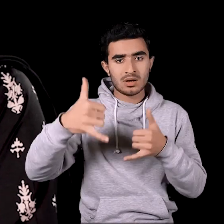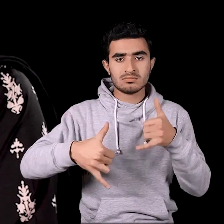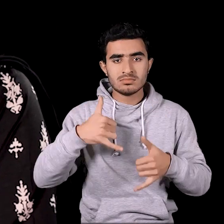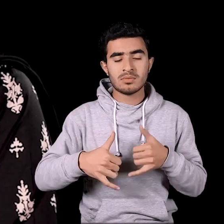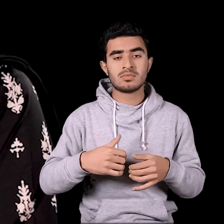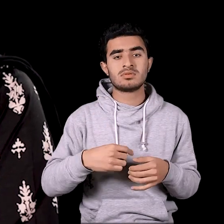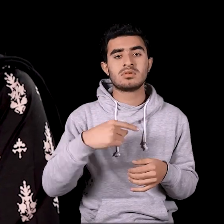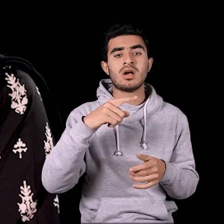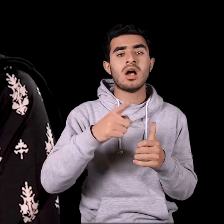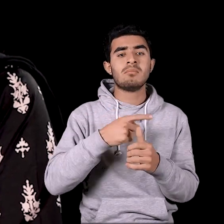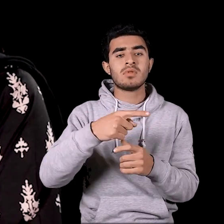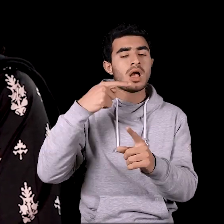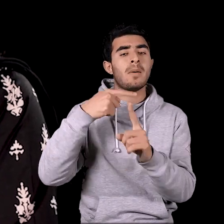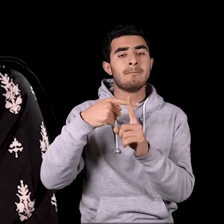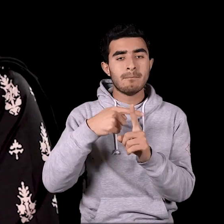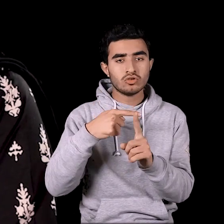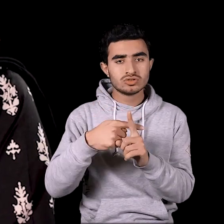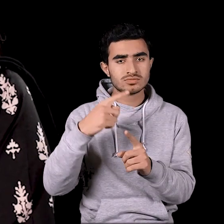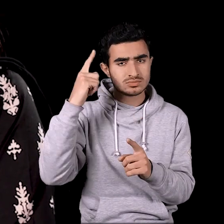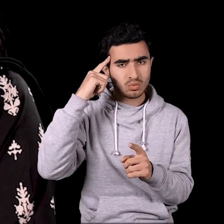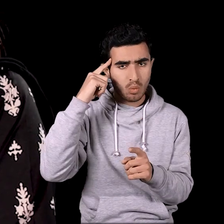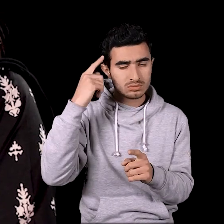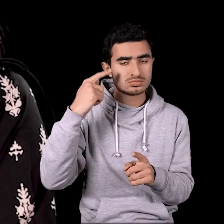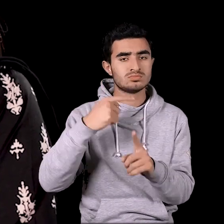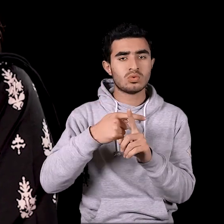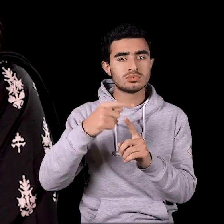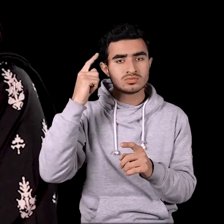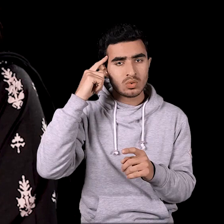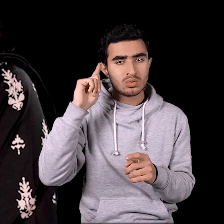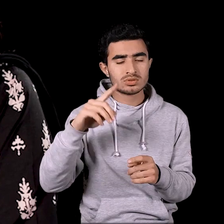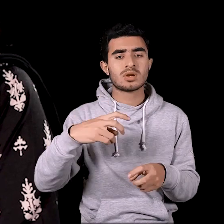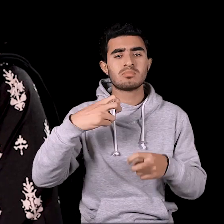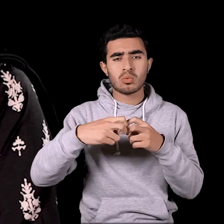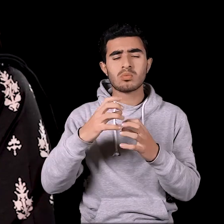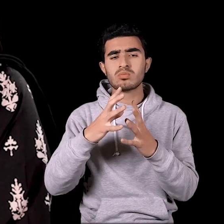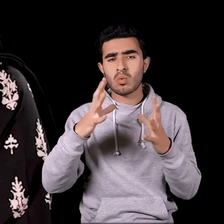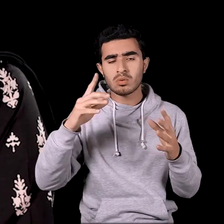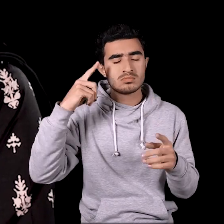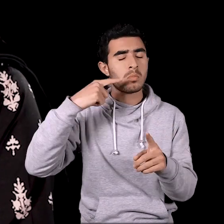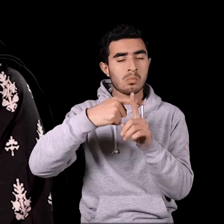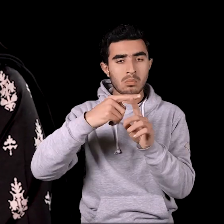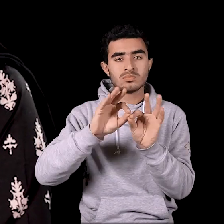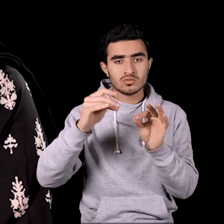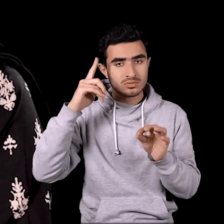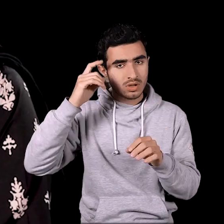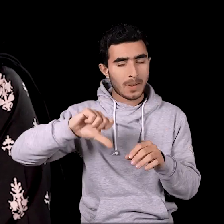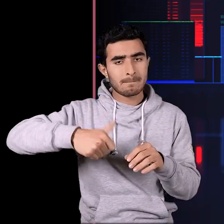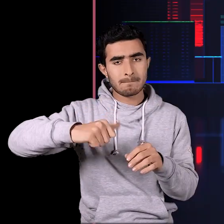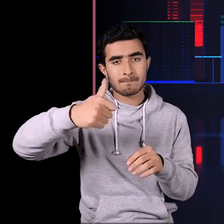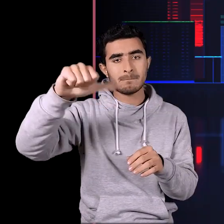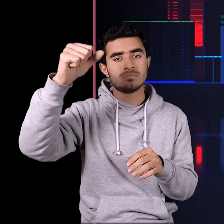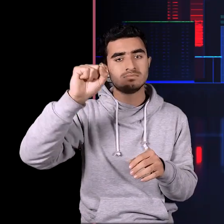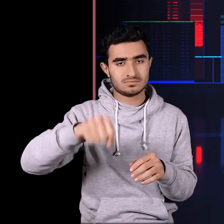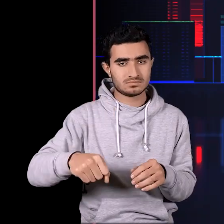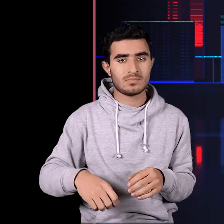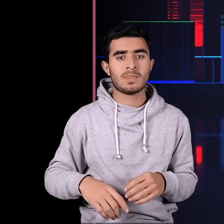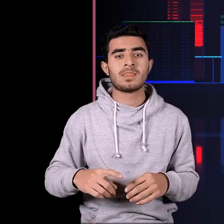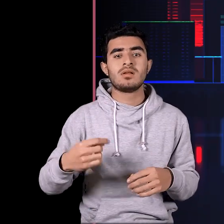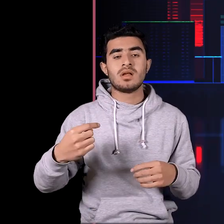मुस्बत सोच जो है आपको उस हर मुश्किल से भी निकाल सकती है अगर आप अपने आप में इतना हिम्मत और हौसला बना